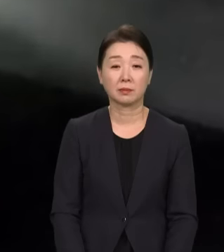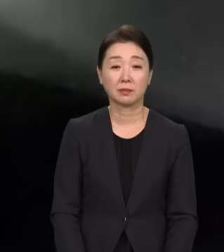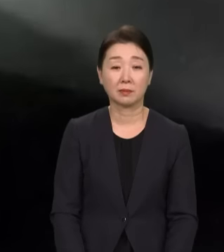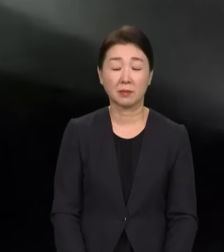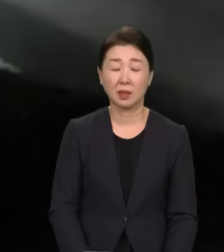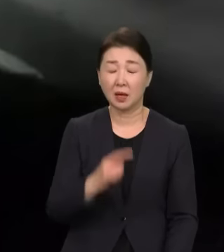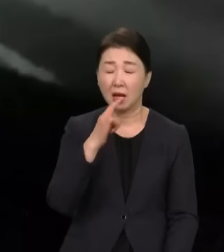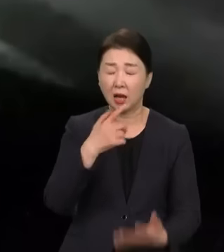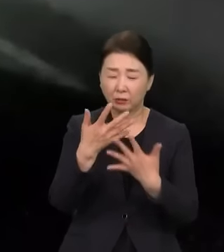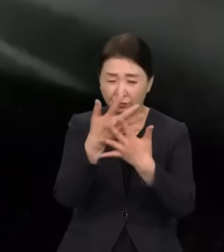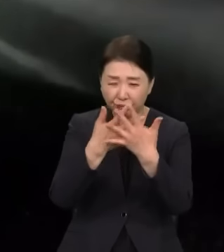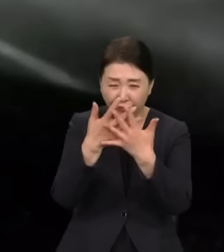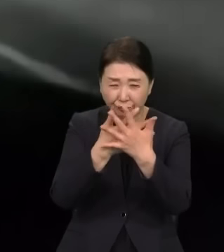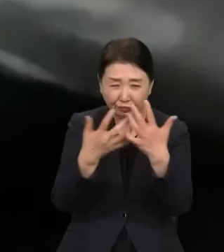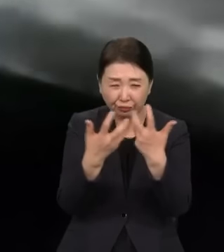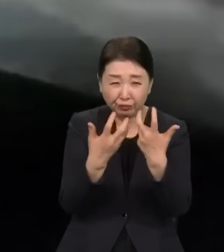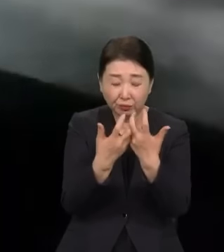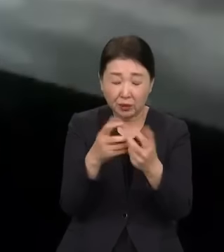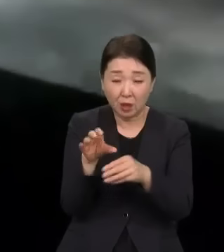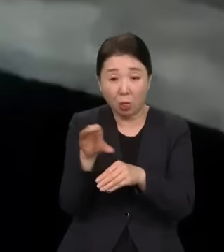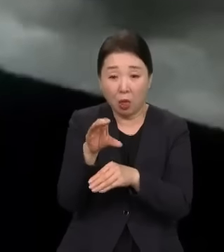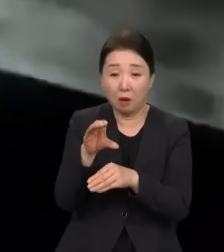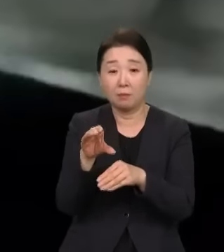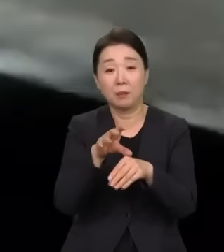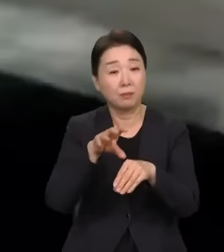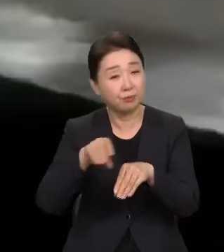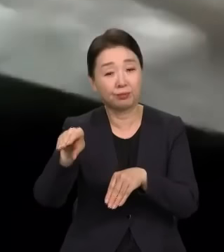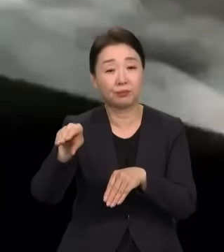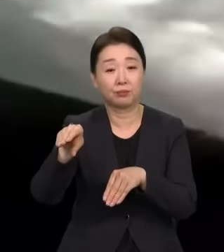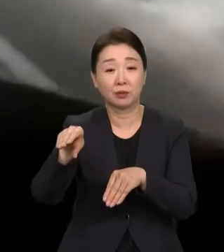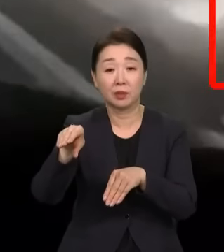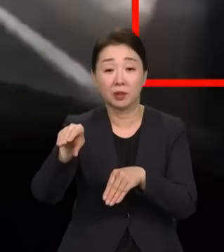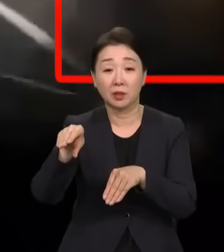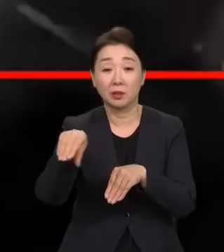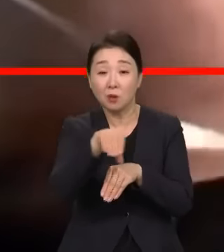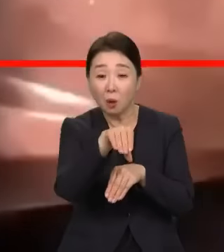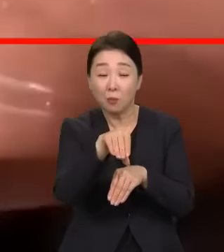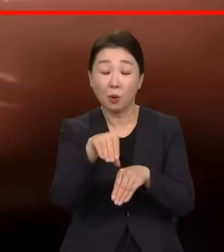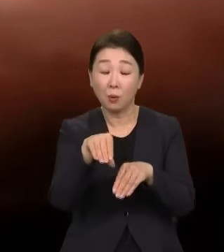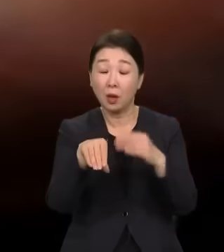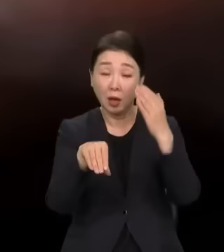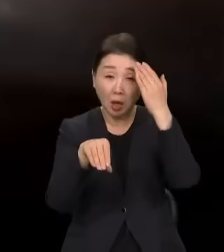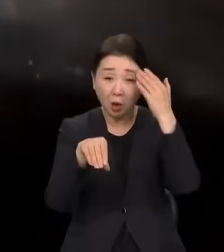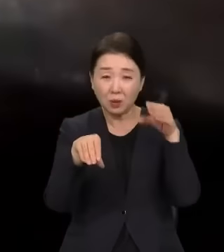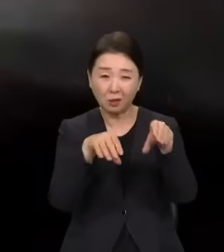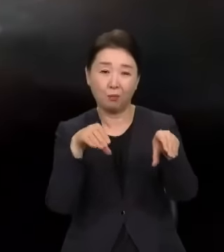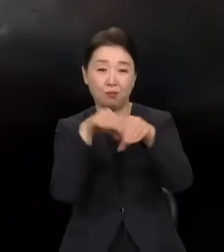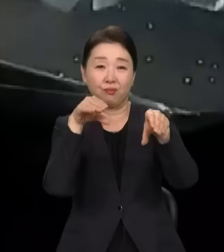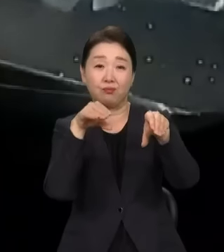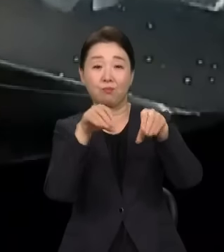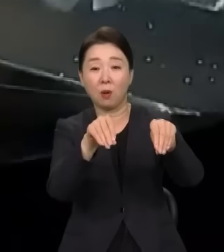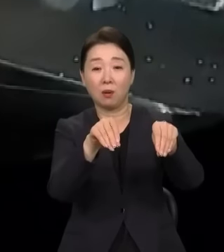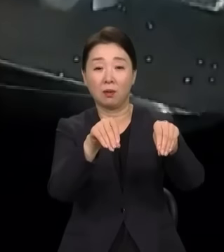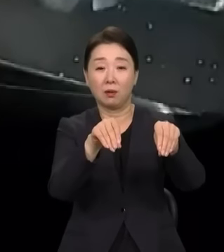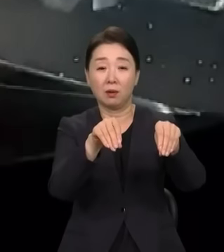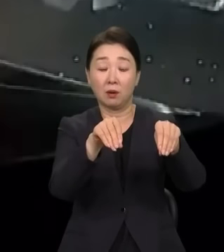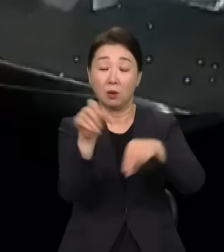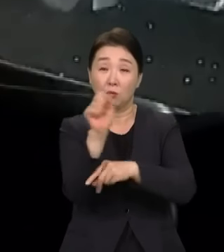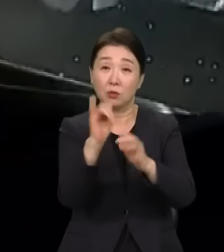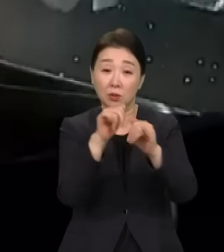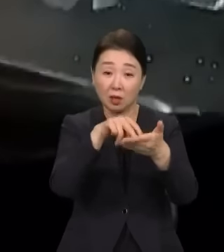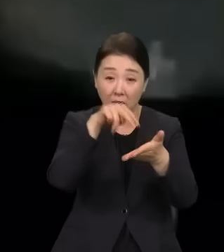안개가 자욱한 도로, 차량이 휘청거리더니 미끄러집니다. 그 옆으로 달리던 검은색 차도 부딪혀 멈춰섭니다.